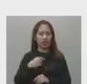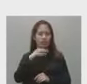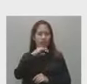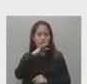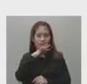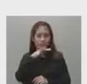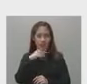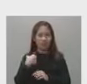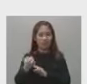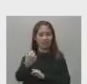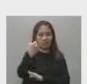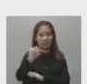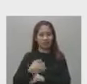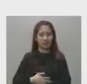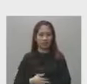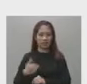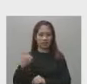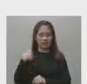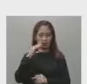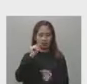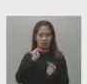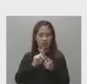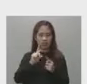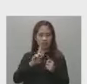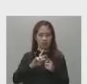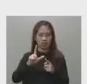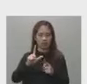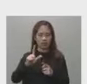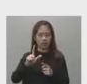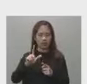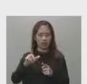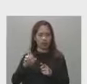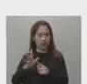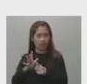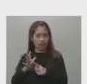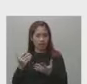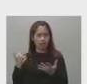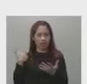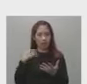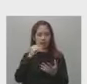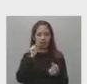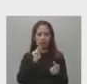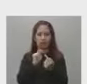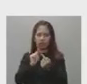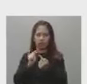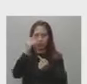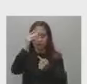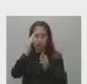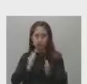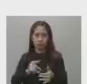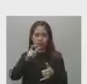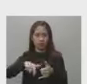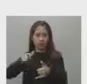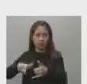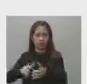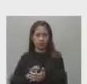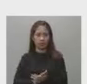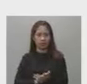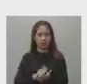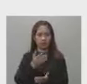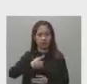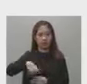ะครับคุณกุลธิดานะครับนุ่งกิ้งก่านะครับคุณมิ้นสุทธวันหลายสิ่งเหล่านี้หลายค